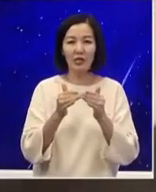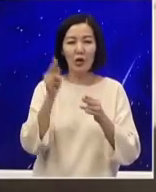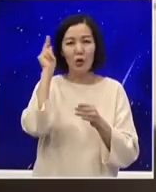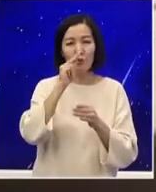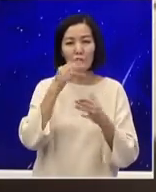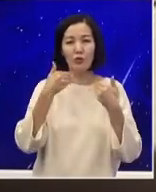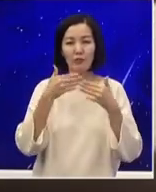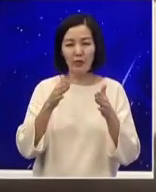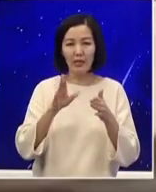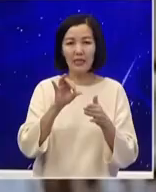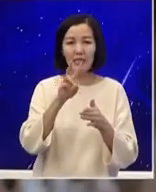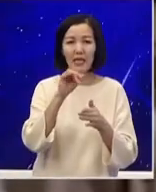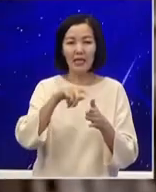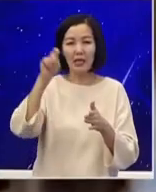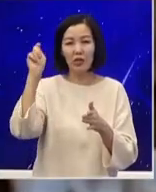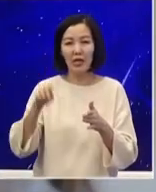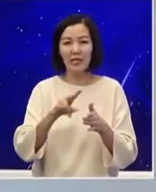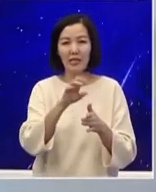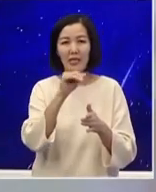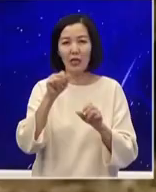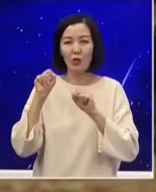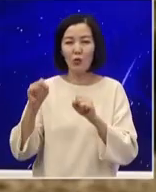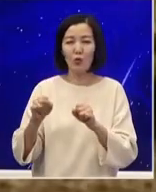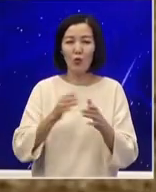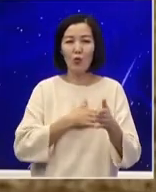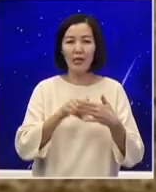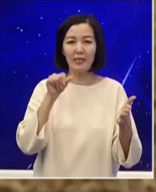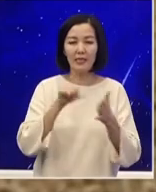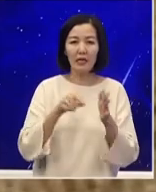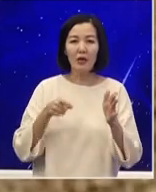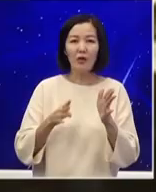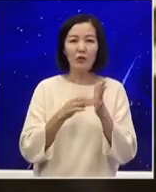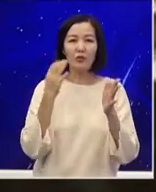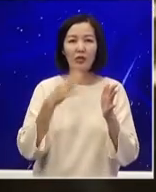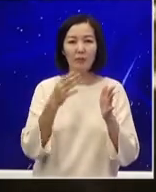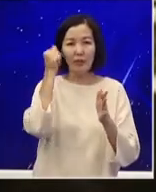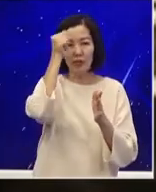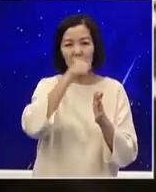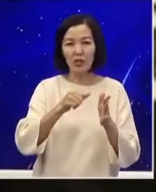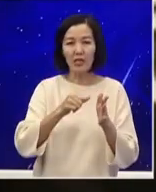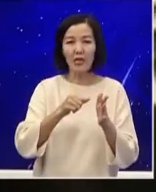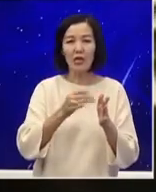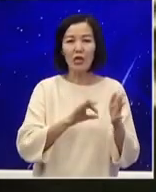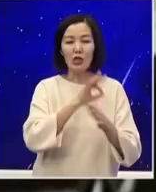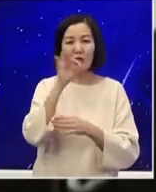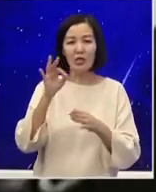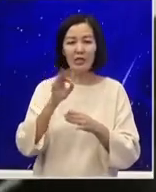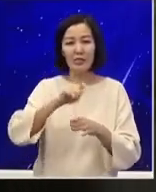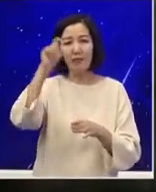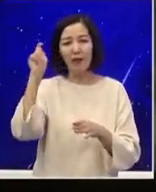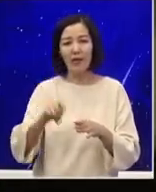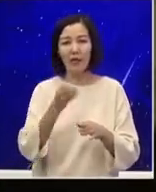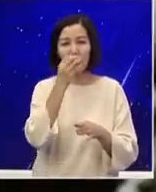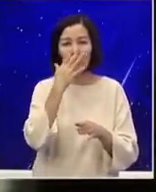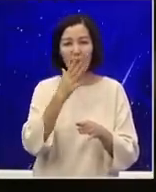курсын бітіреді. Сталинград шайқасына Ленинградты қорғауға атсалысады. 1945 жылы қиыр шығыс майданы